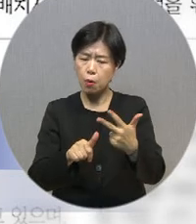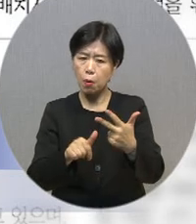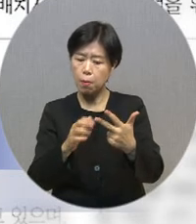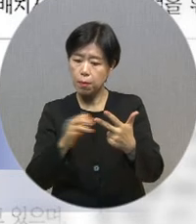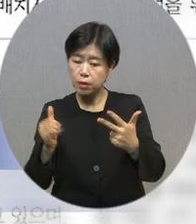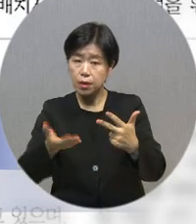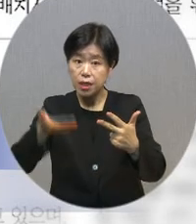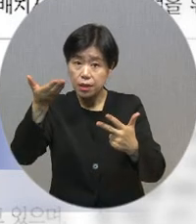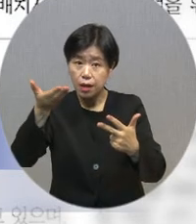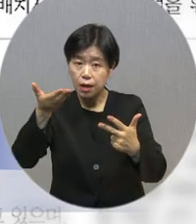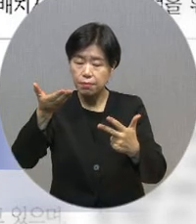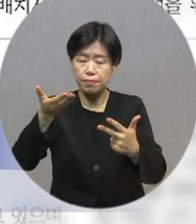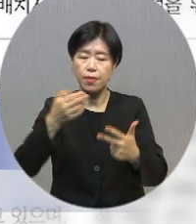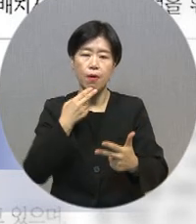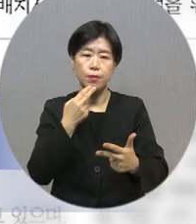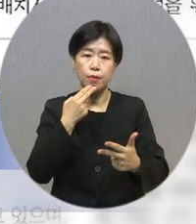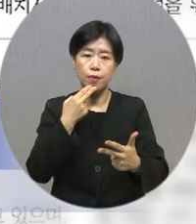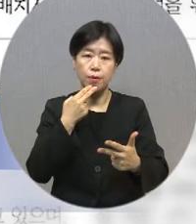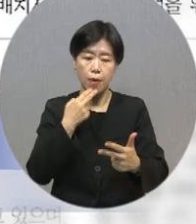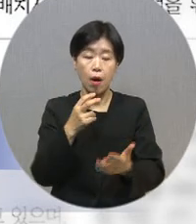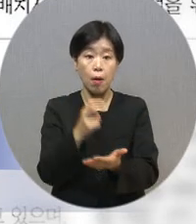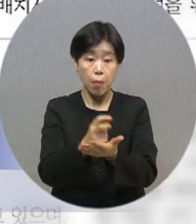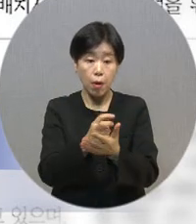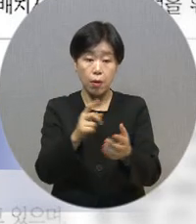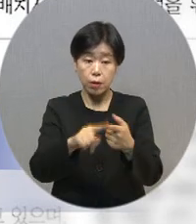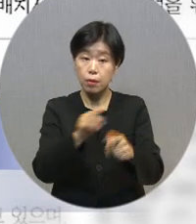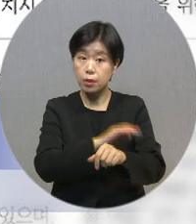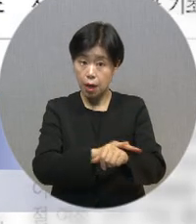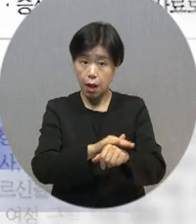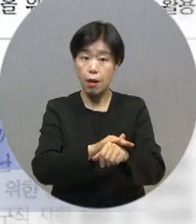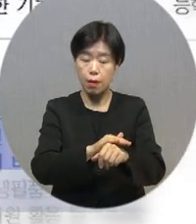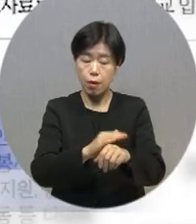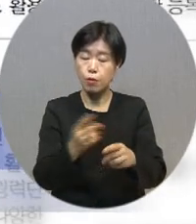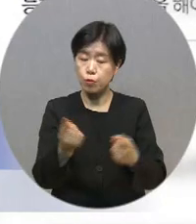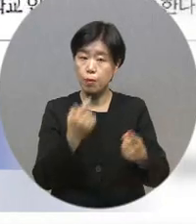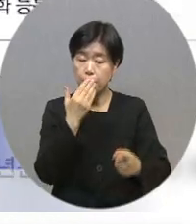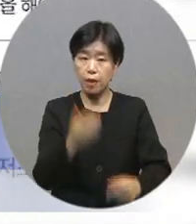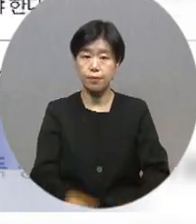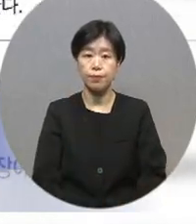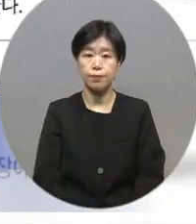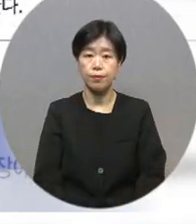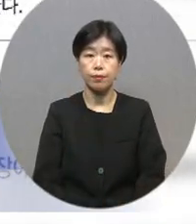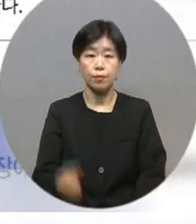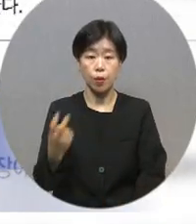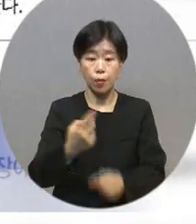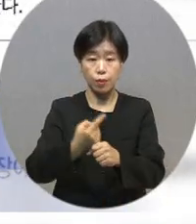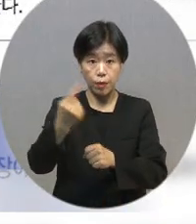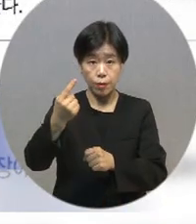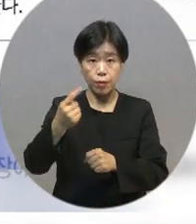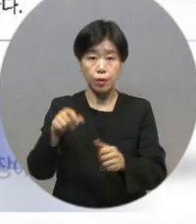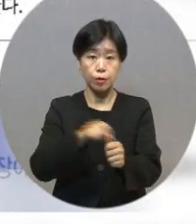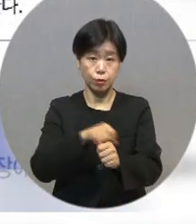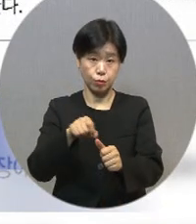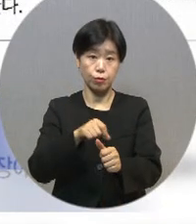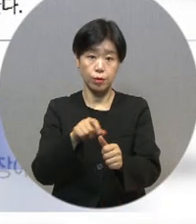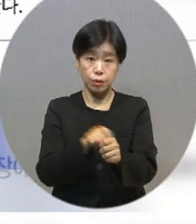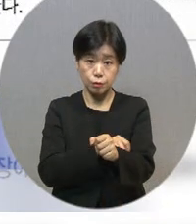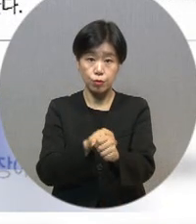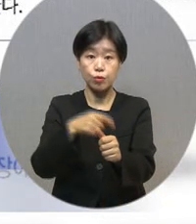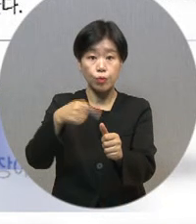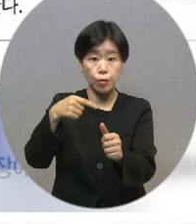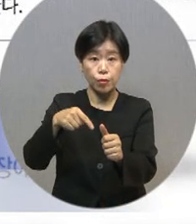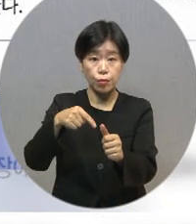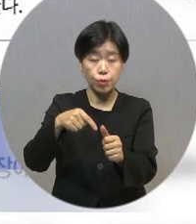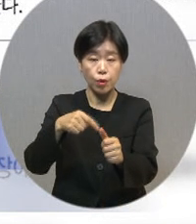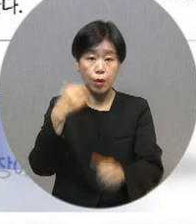없이 법정 기준 인원을 준수할 수 있었다고 설명했습니다 한편 내년도 특수교육 대상자 고등학교 배치